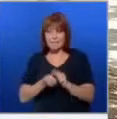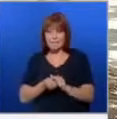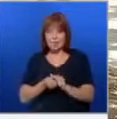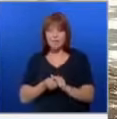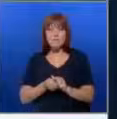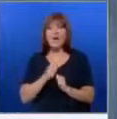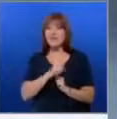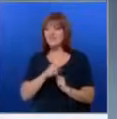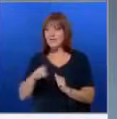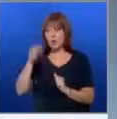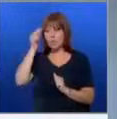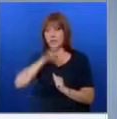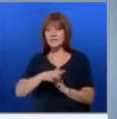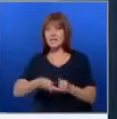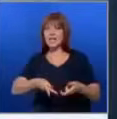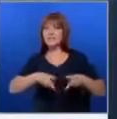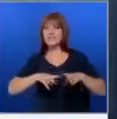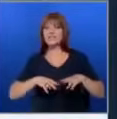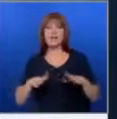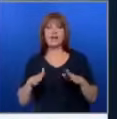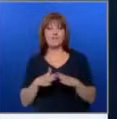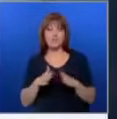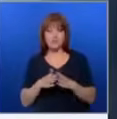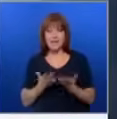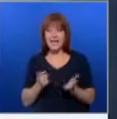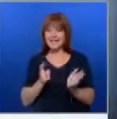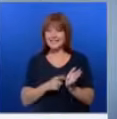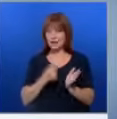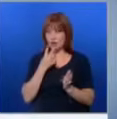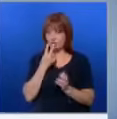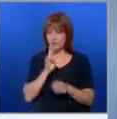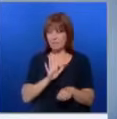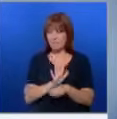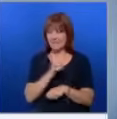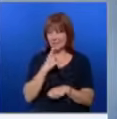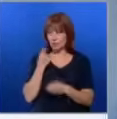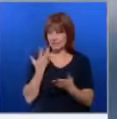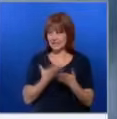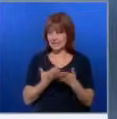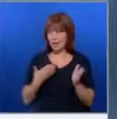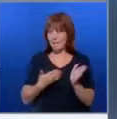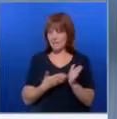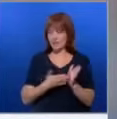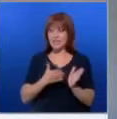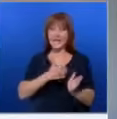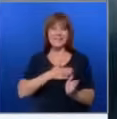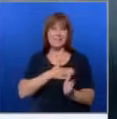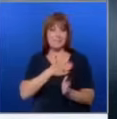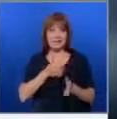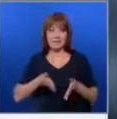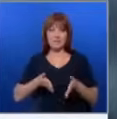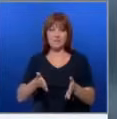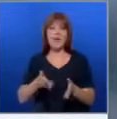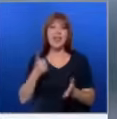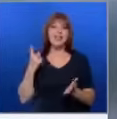прибере при семейството си. Според Ангели на пътя, макар законът да предвижда до 15 години затвор за причинена смърт на пътя, масово